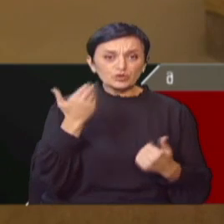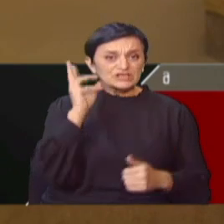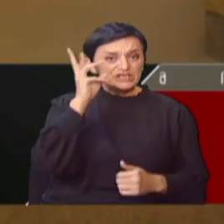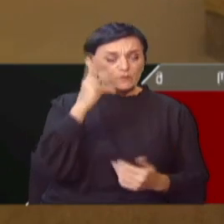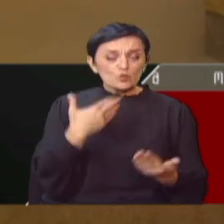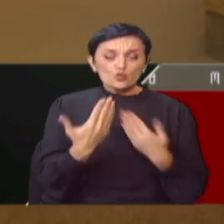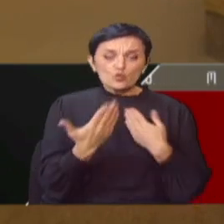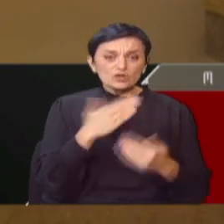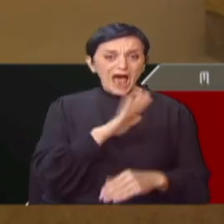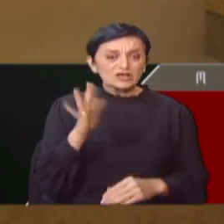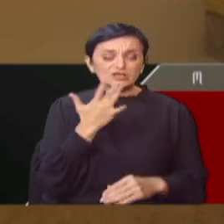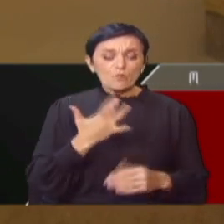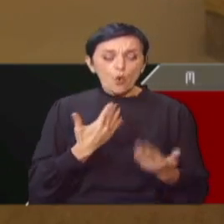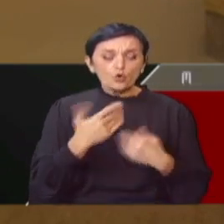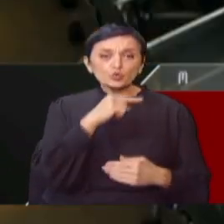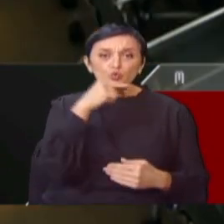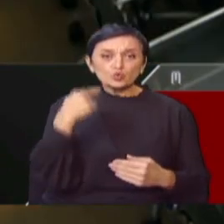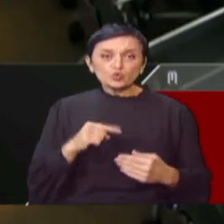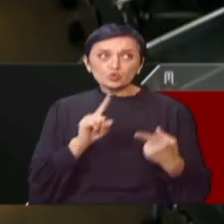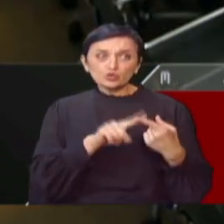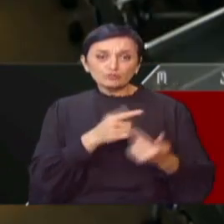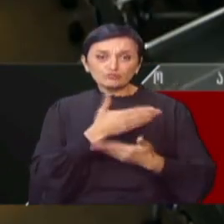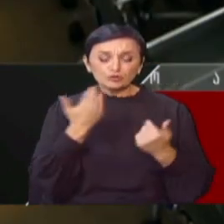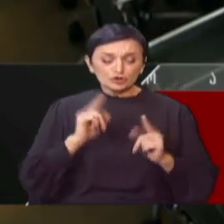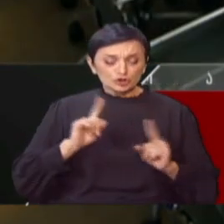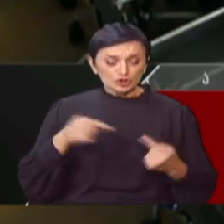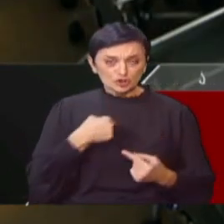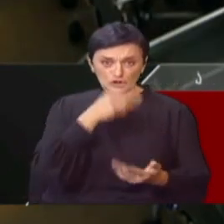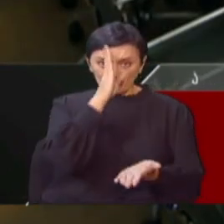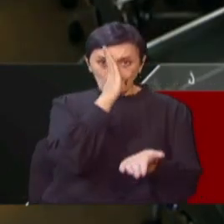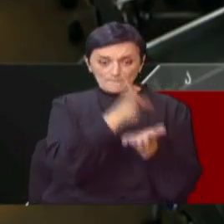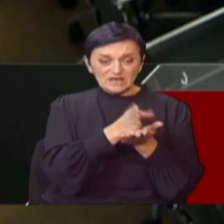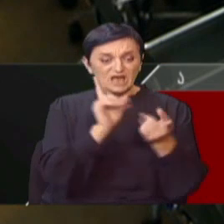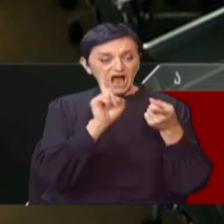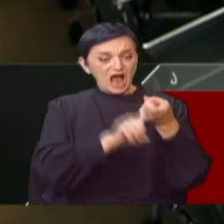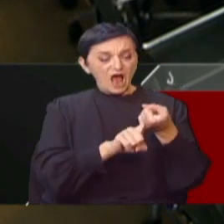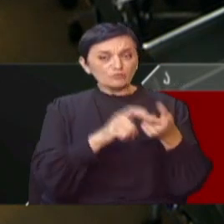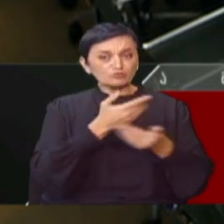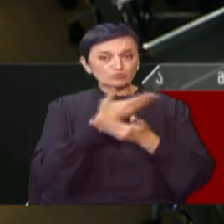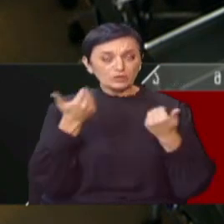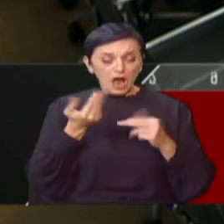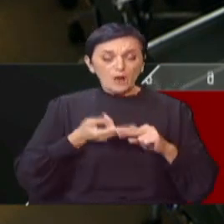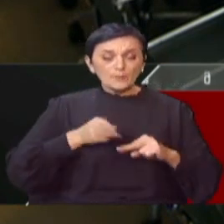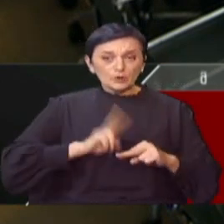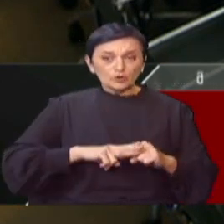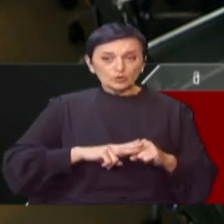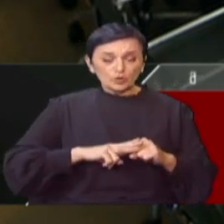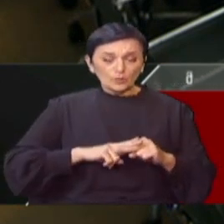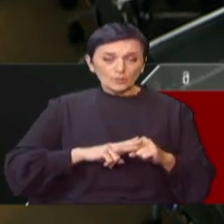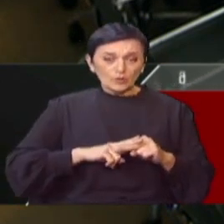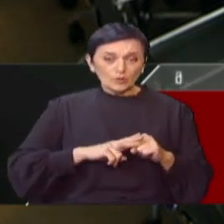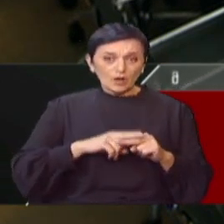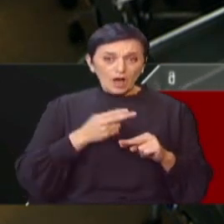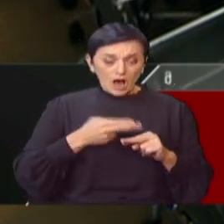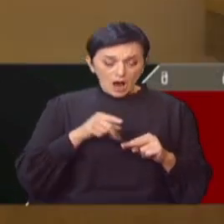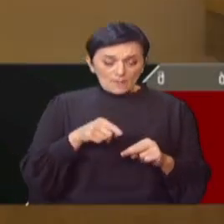დიპლომატიური ურთიერთობები და არც პოლიტიკური ურთიერთობები რუსეთთან. შესაბამისად, ჩვენ პირდაპირი კავშირი მათთან არ გვაქვს. Ამიტომ